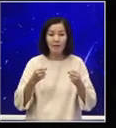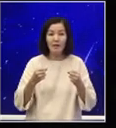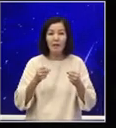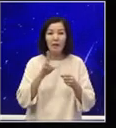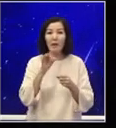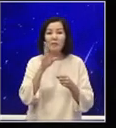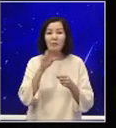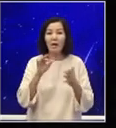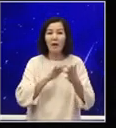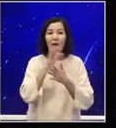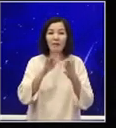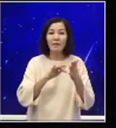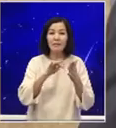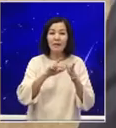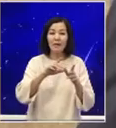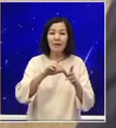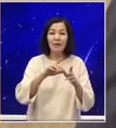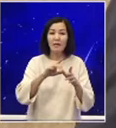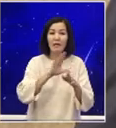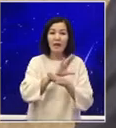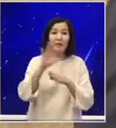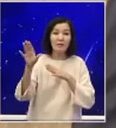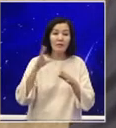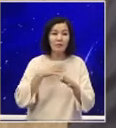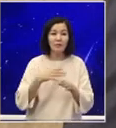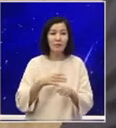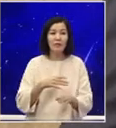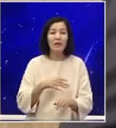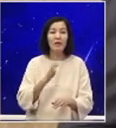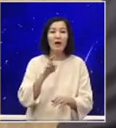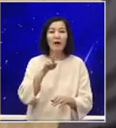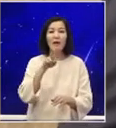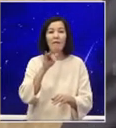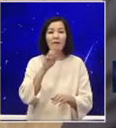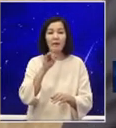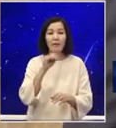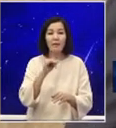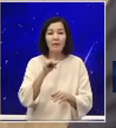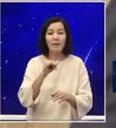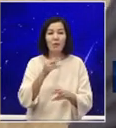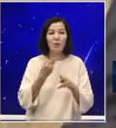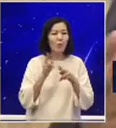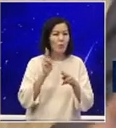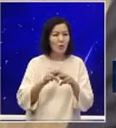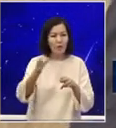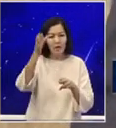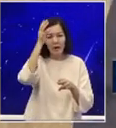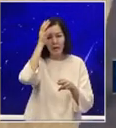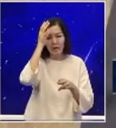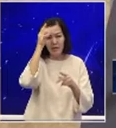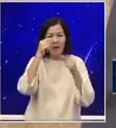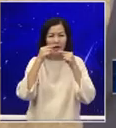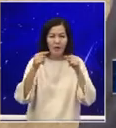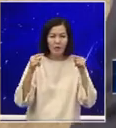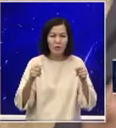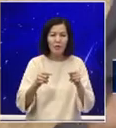даласына аттандырып жібереді. Басқа кейіпкер емес, мынау әл-Фарабид алса, ол сегіз қырлы бір сырлы. Ол тек қана жаңағы бір